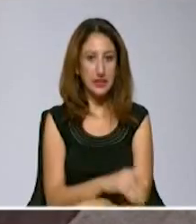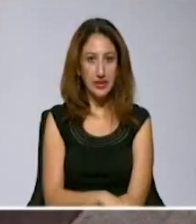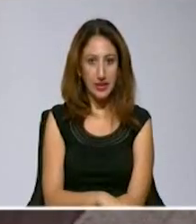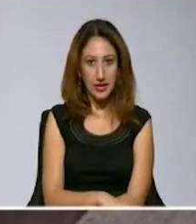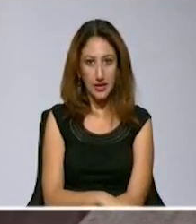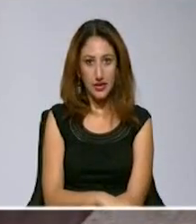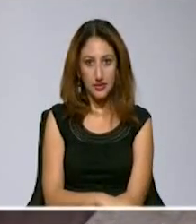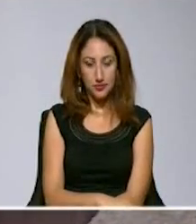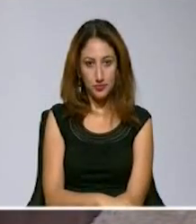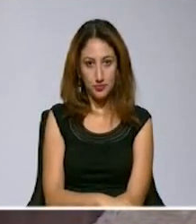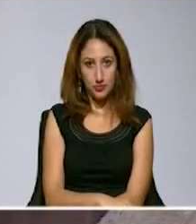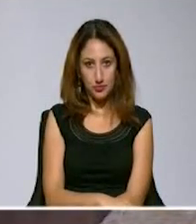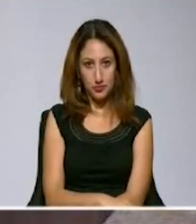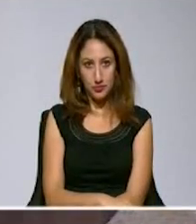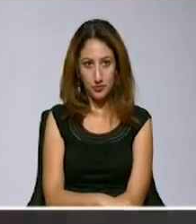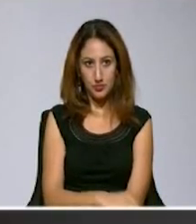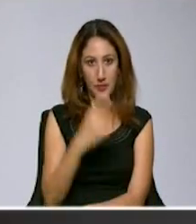رقم.